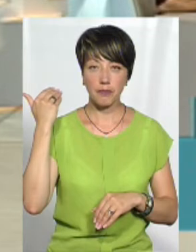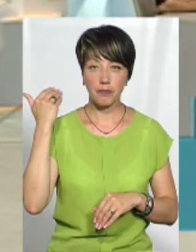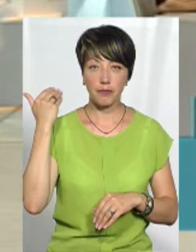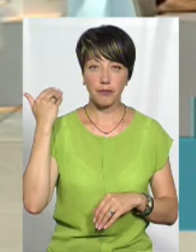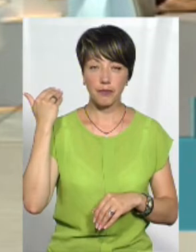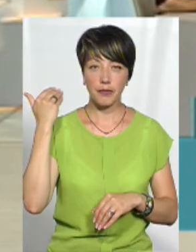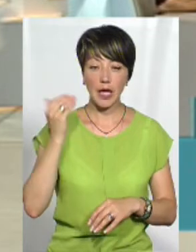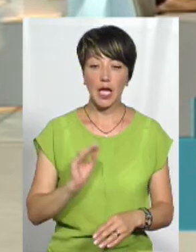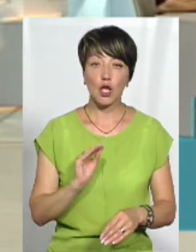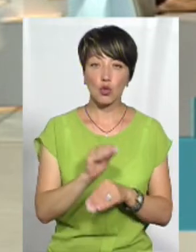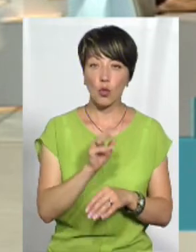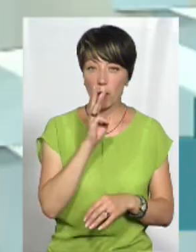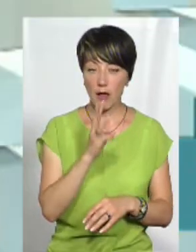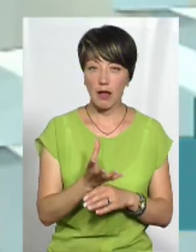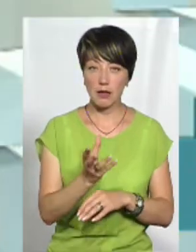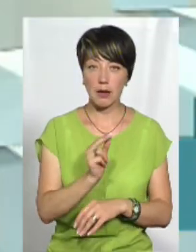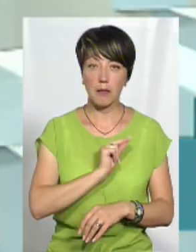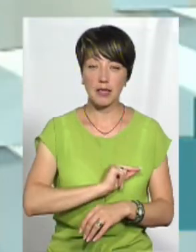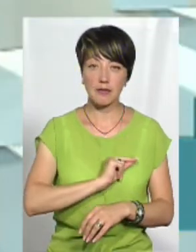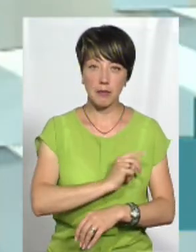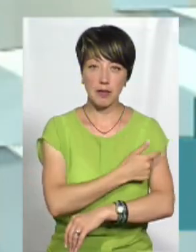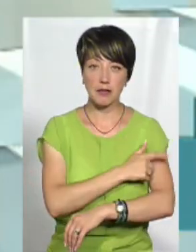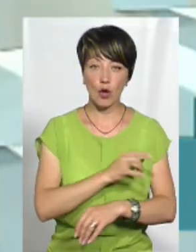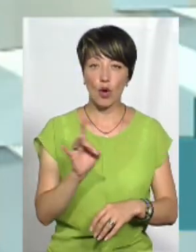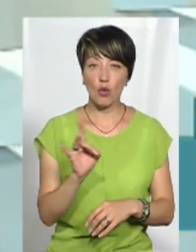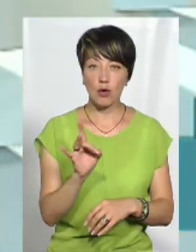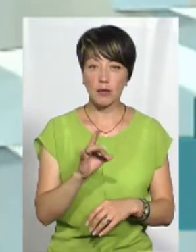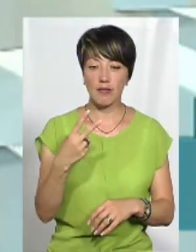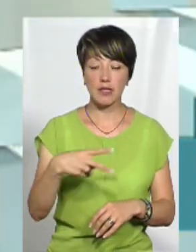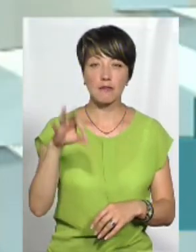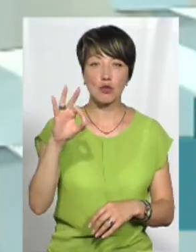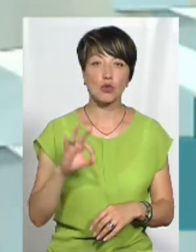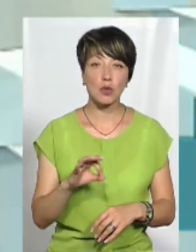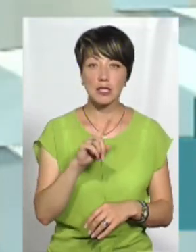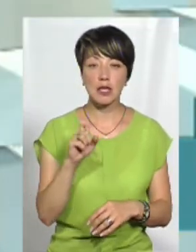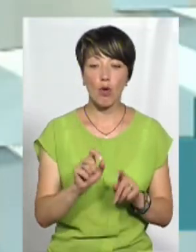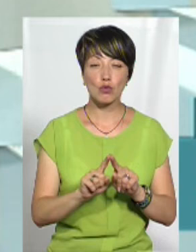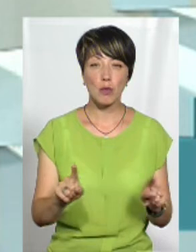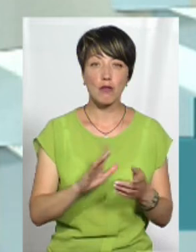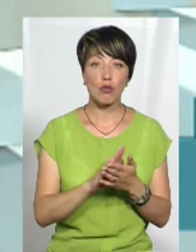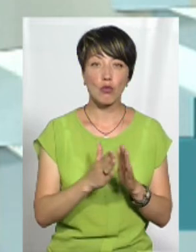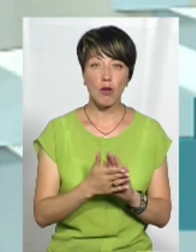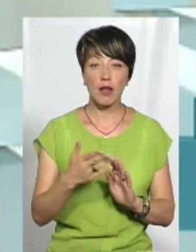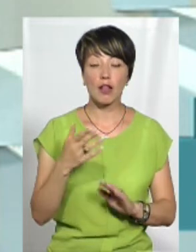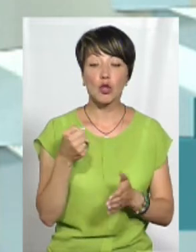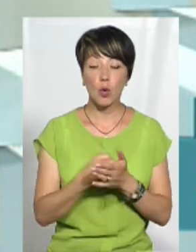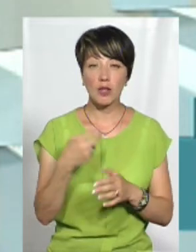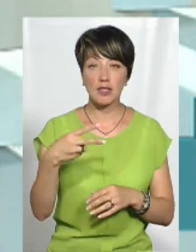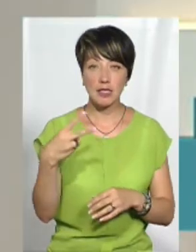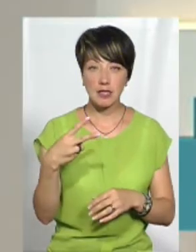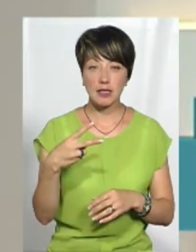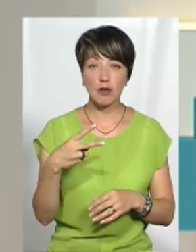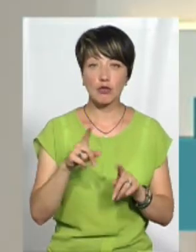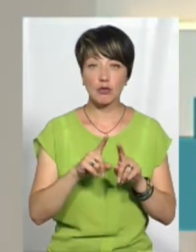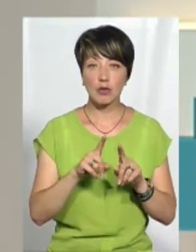прийнята доплата для медичних працівників в розмірі 20% за особливі умови і 20%